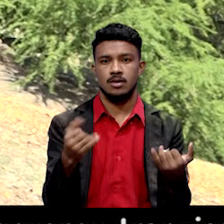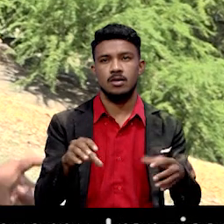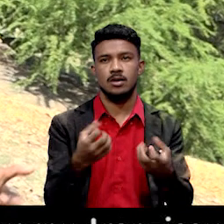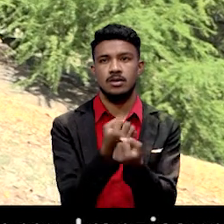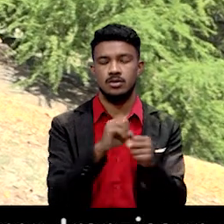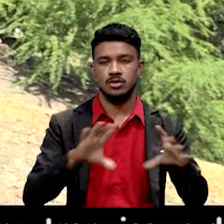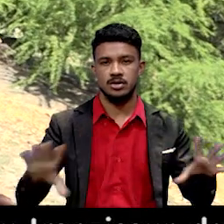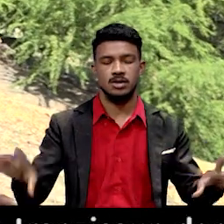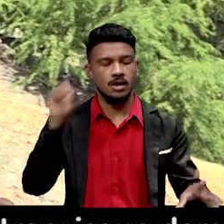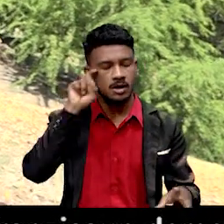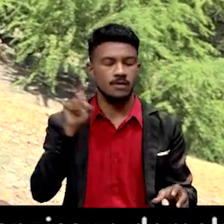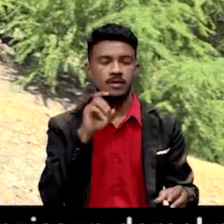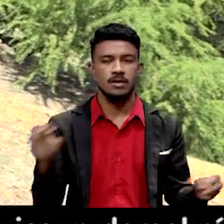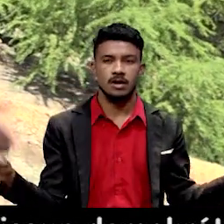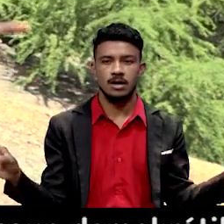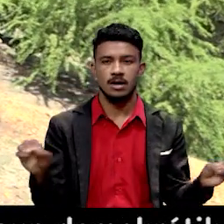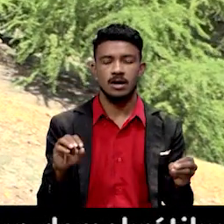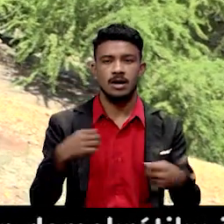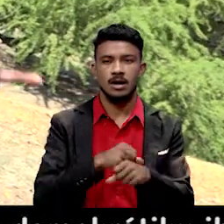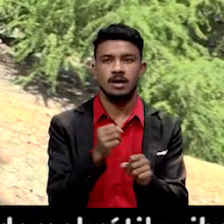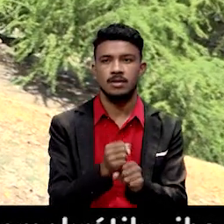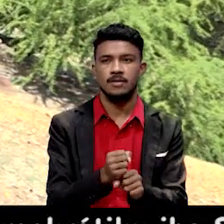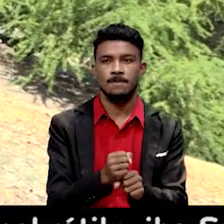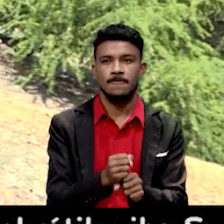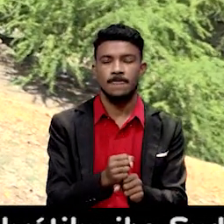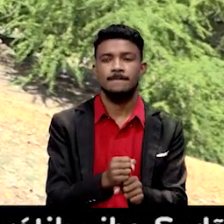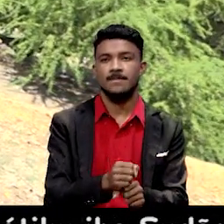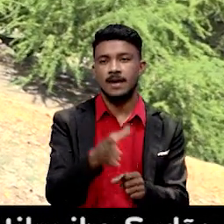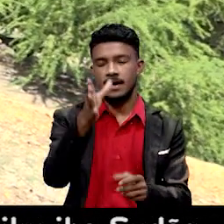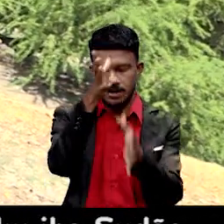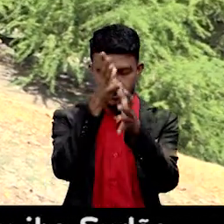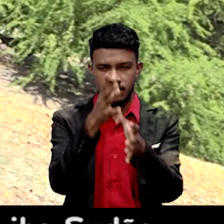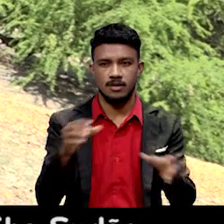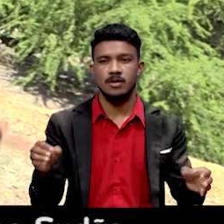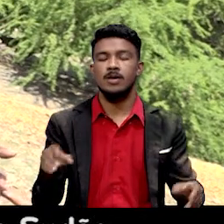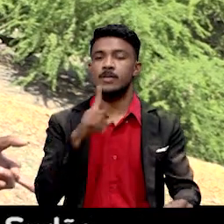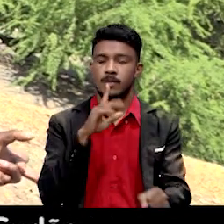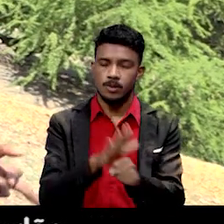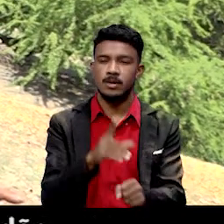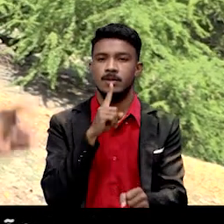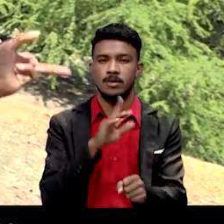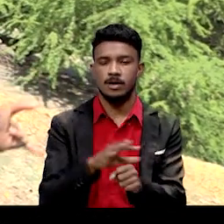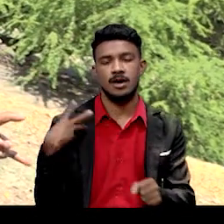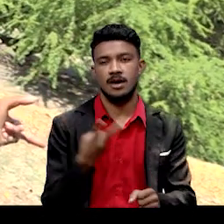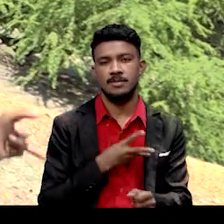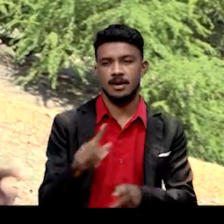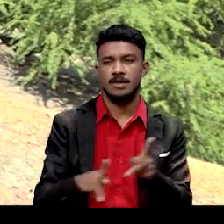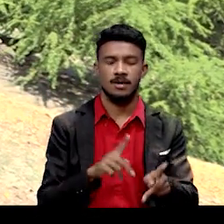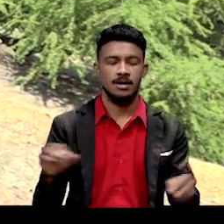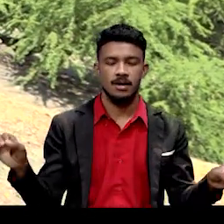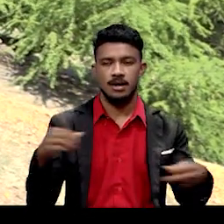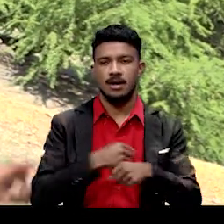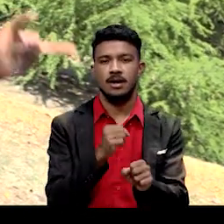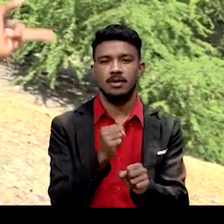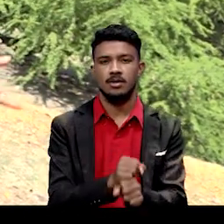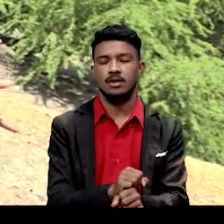abo la halo botida abo formete formete be ami pobu deit to oin lorong data nungka halo botida